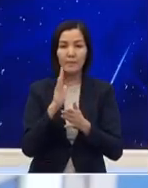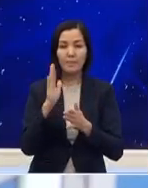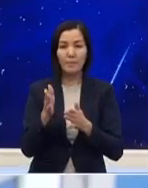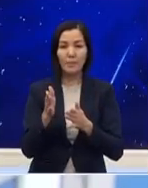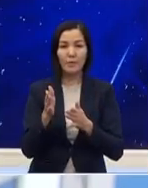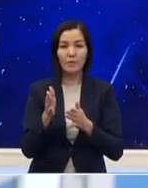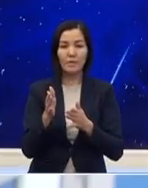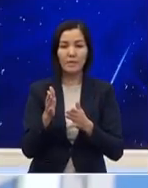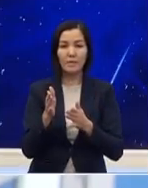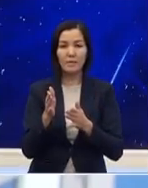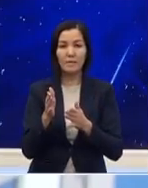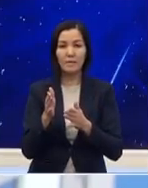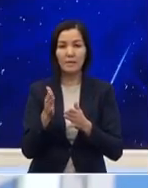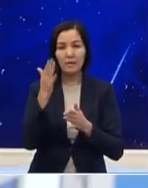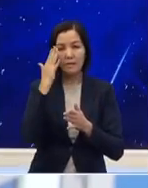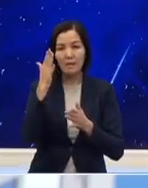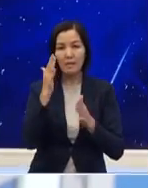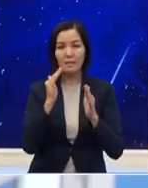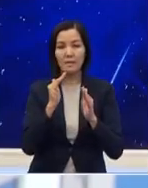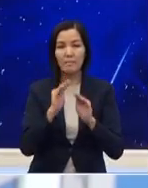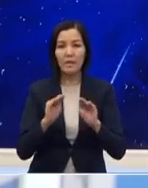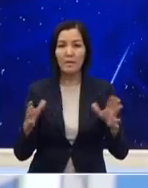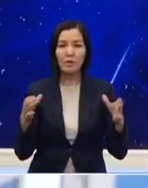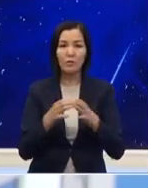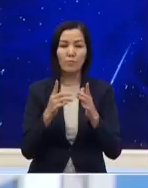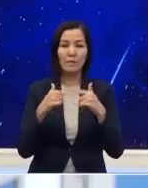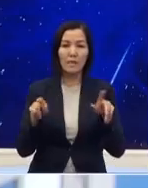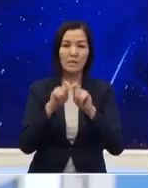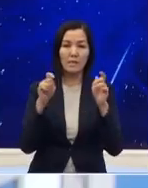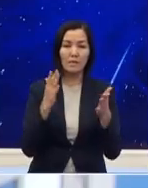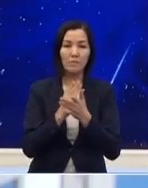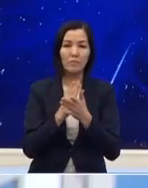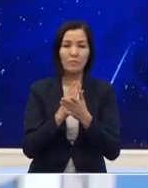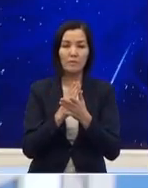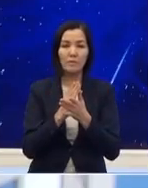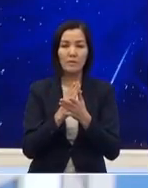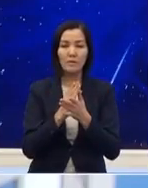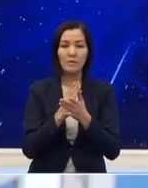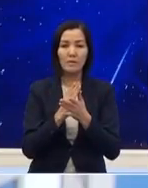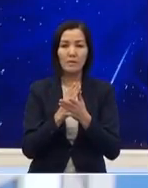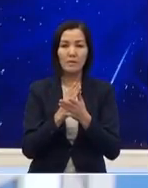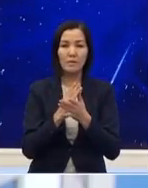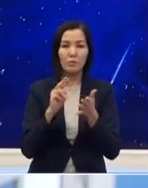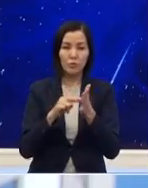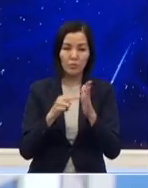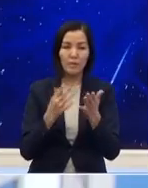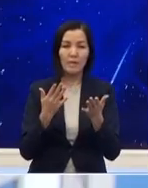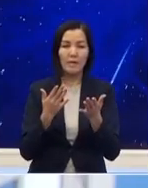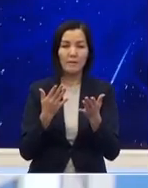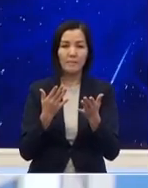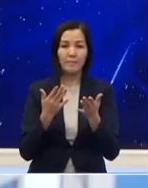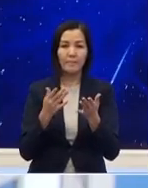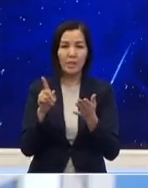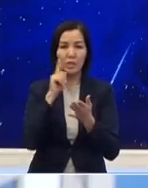болашақта талантты балалар үйірмесін жасасақ деп отырмыз. Вия үйірмесін жасасақ па деп отырмыз. Тағы да